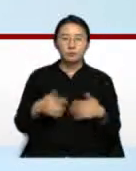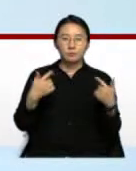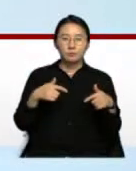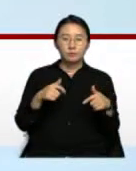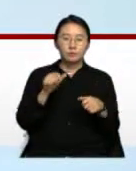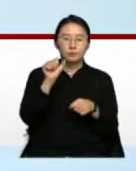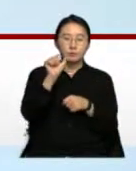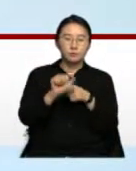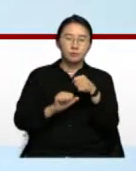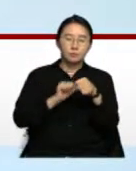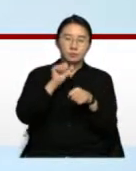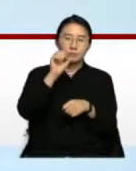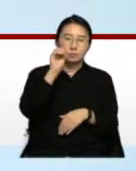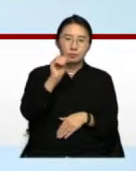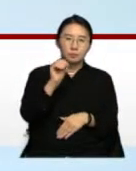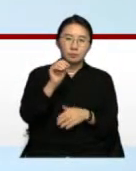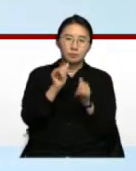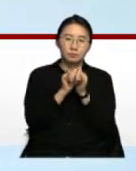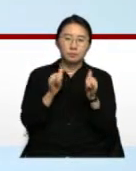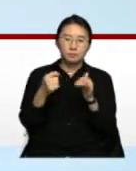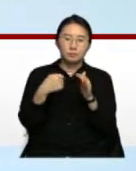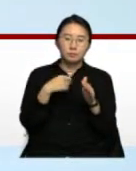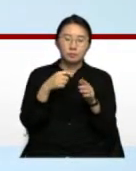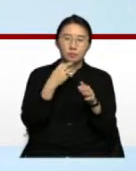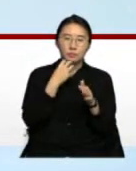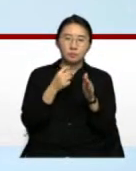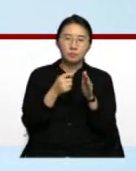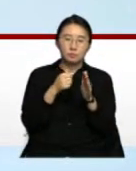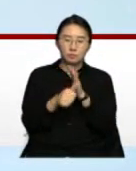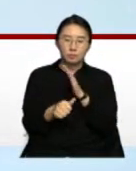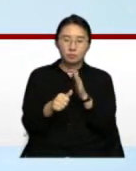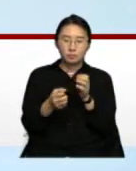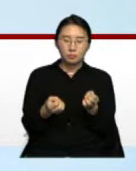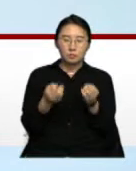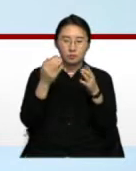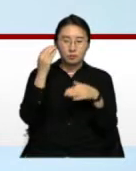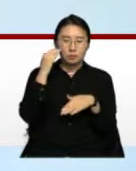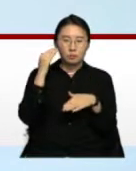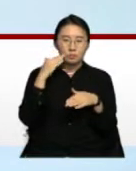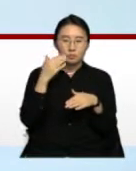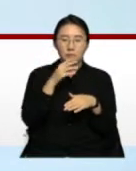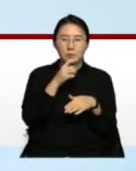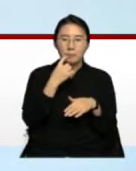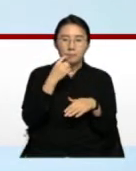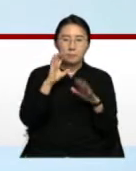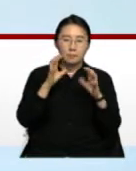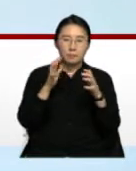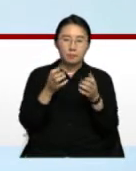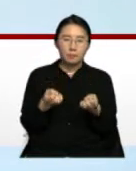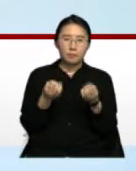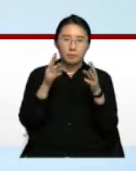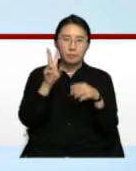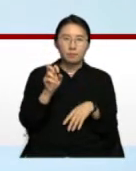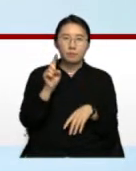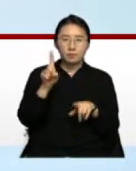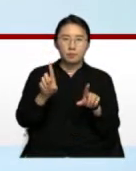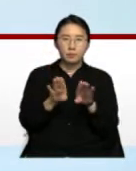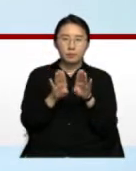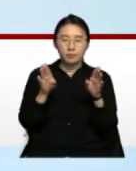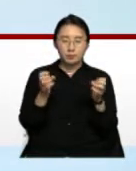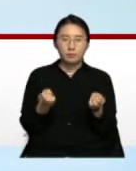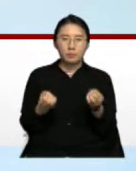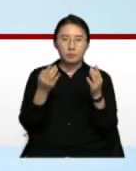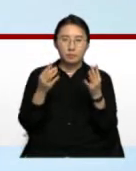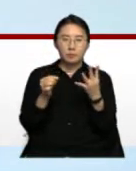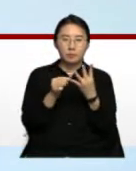매년 50만 명 이상이 방문한다는 서울의 대표 축제 한성백제문화제가 21일 개막합니다. 특히 올해는